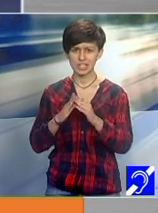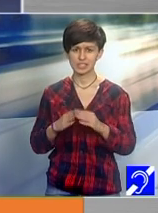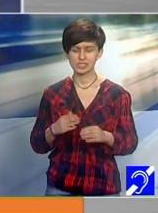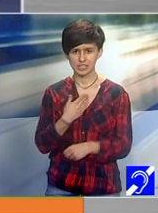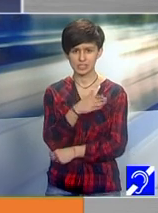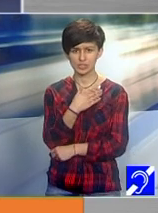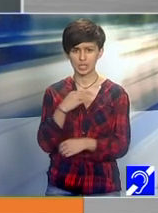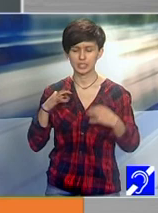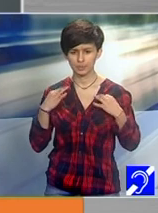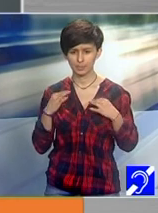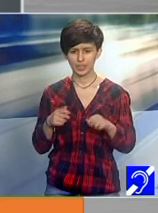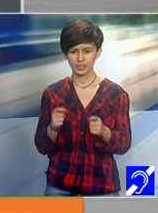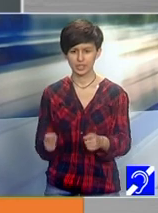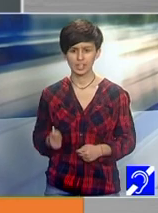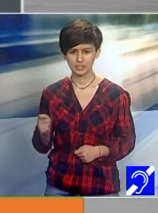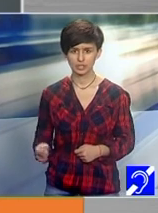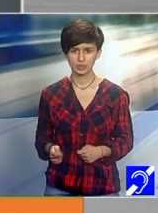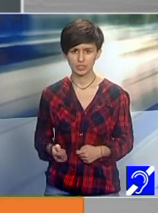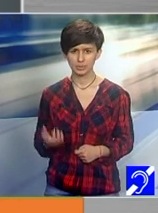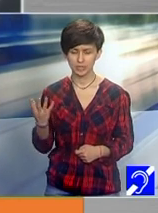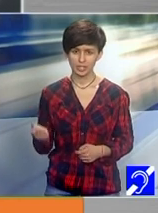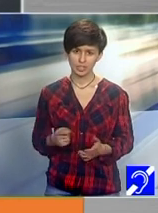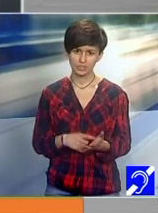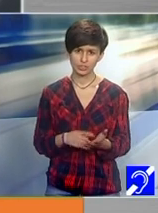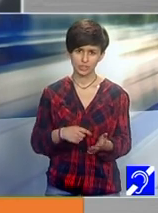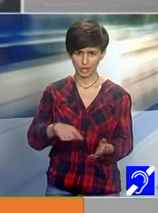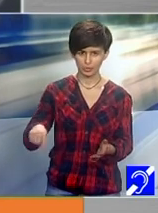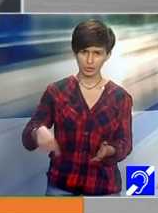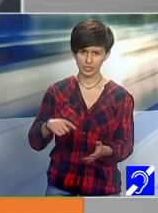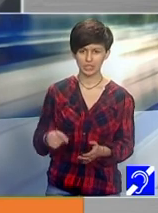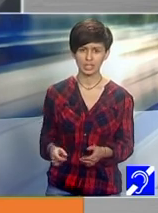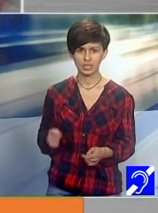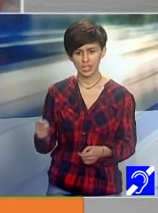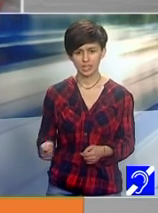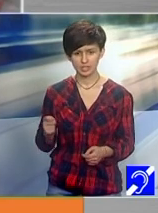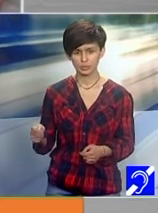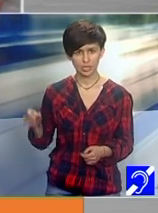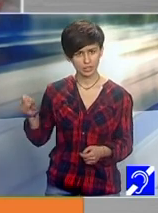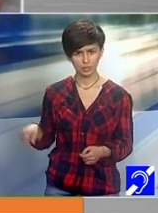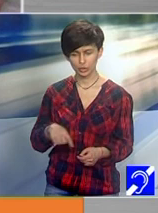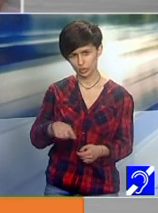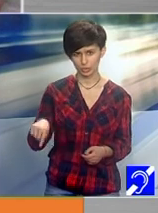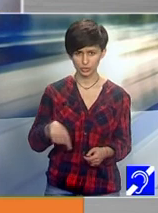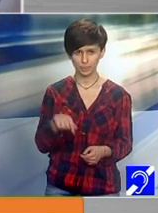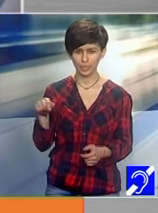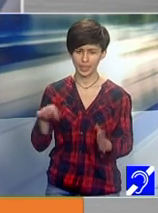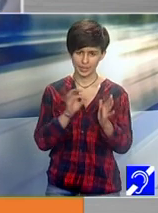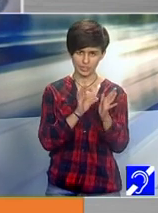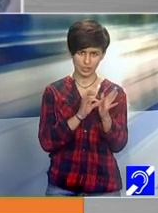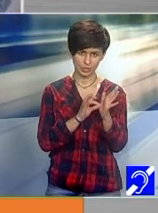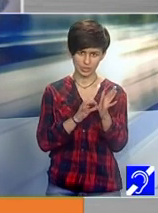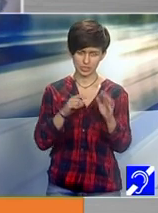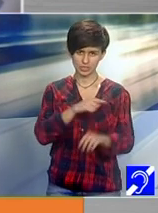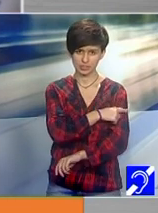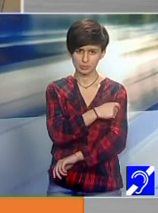Ce facem noi, ce cerem noi de la asiguratorul nostru? Că, practic, de aici trebuie să începem. Acele condiții din spital nu trebuie să